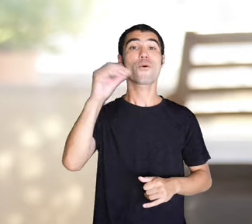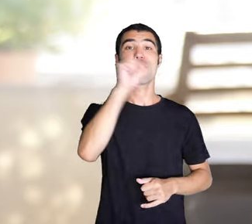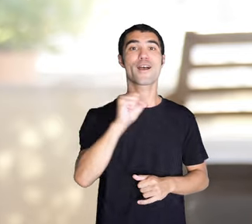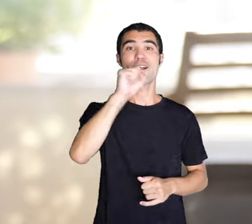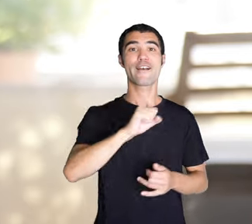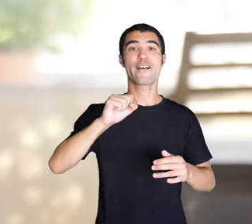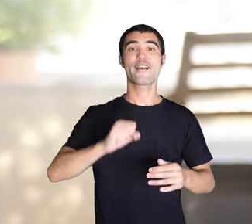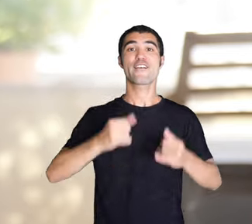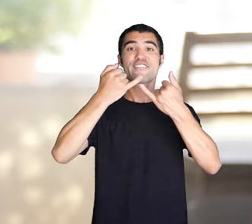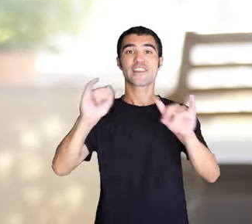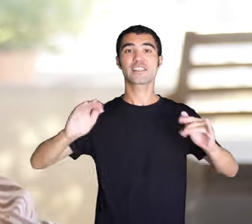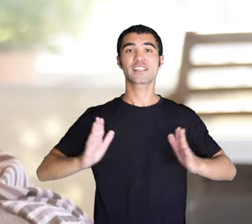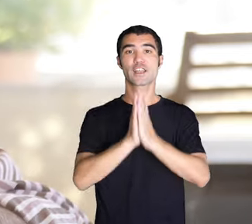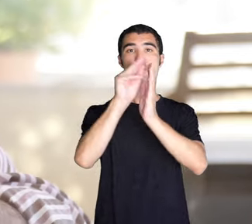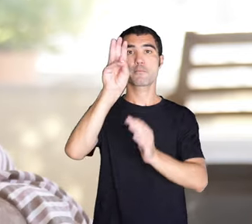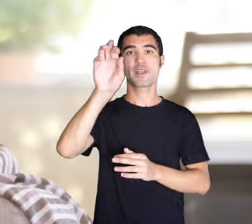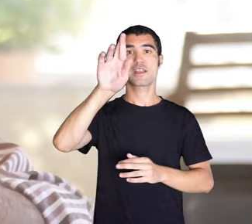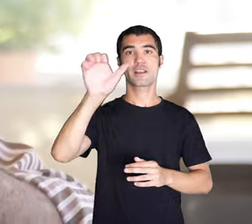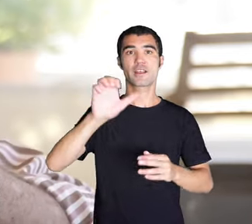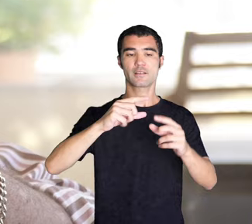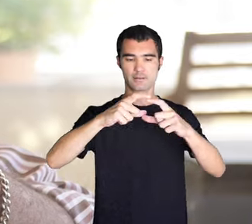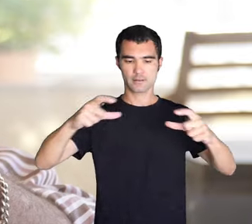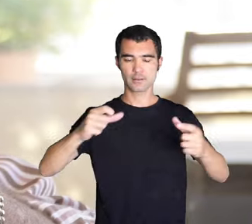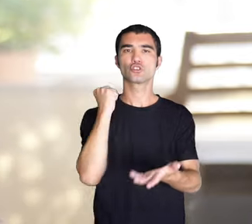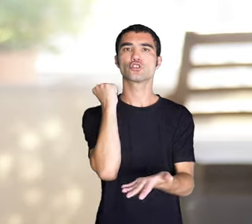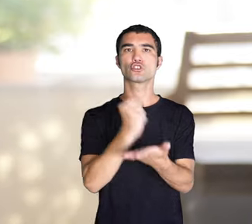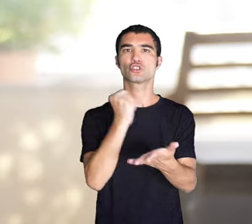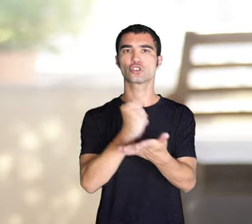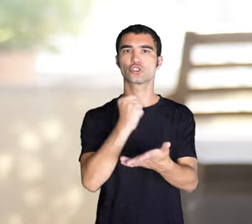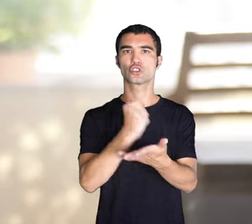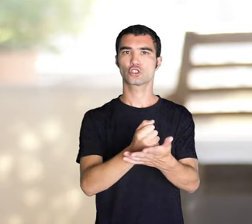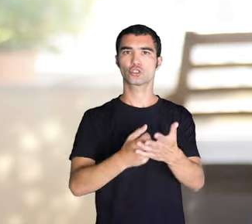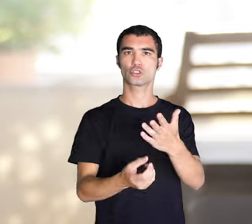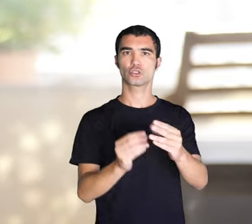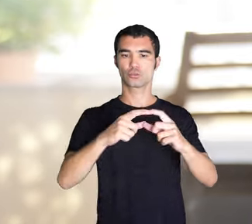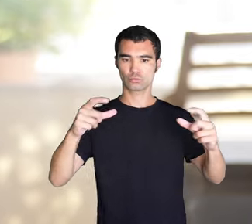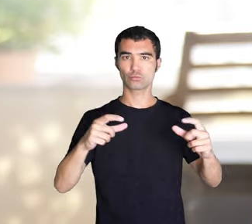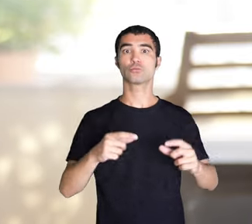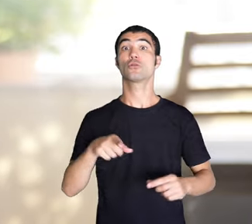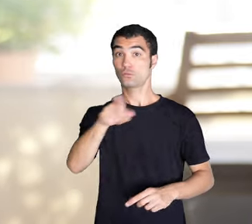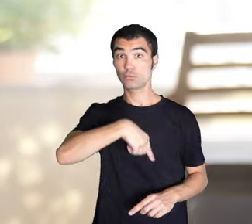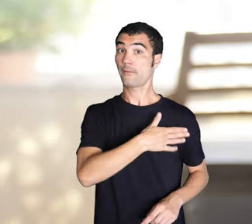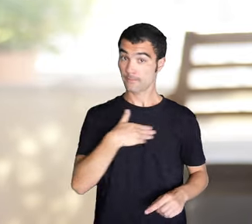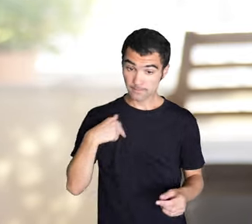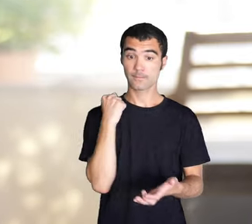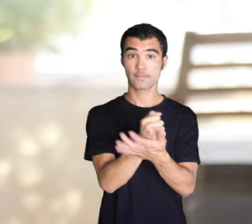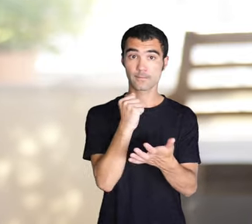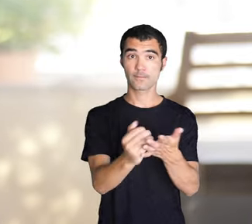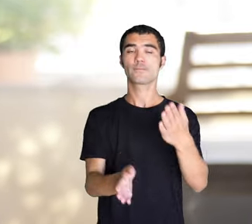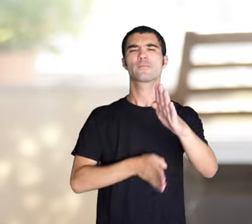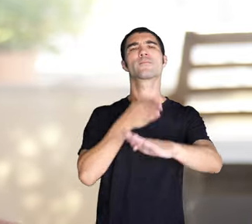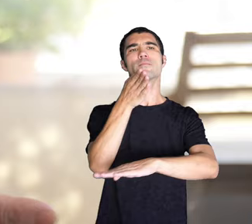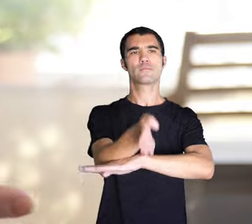festes de Sant Pere feien carnets de socios. I els qui volia fer socios pagaven si